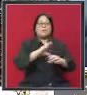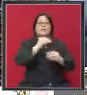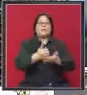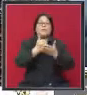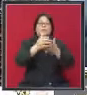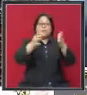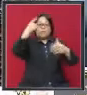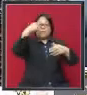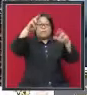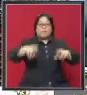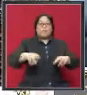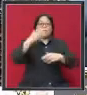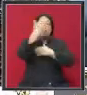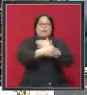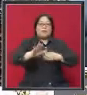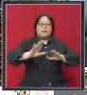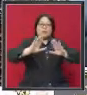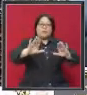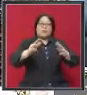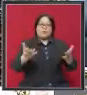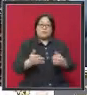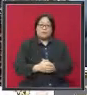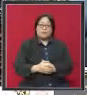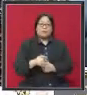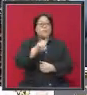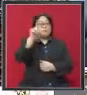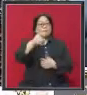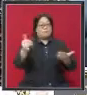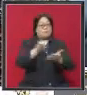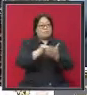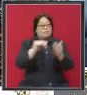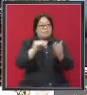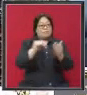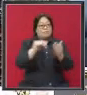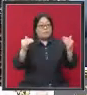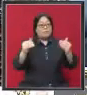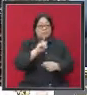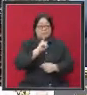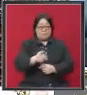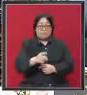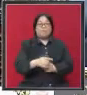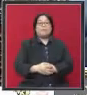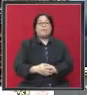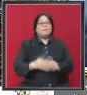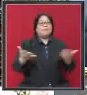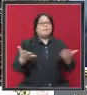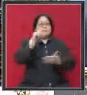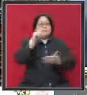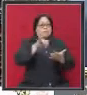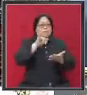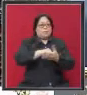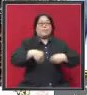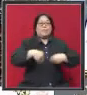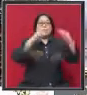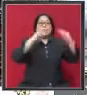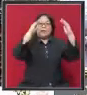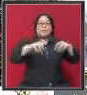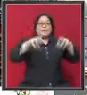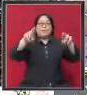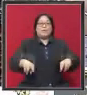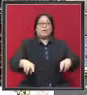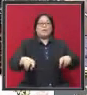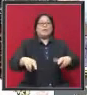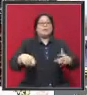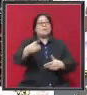bantuan besar demi rakyat dan negara ditolak mentah-mentah? Apakah ini adil? Apakah ini wajar? Apakah ini memberi harapan kepada